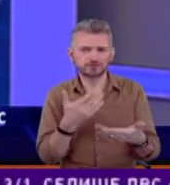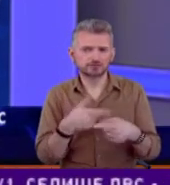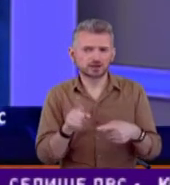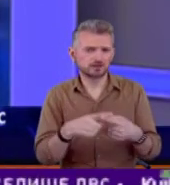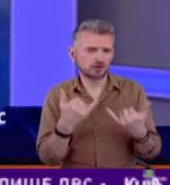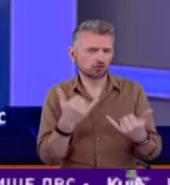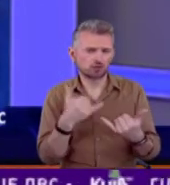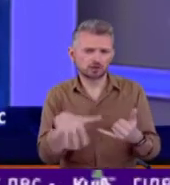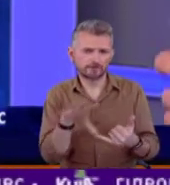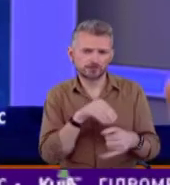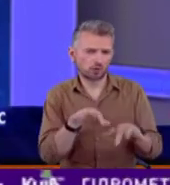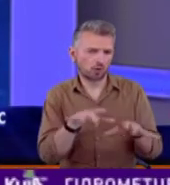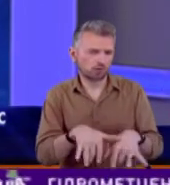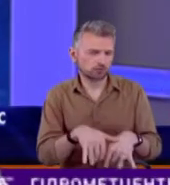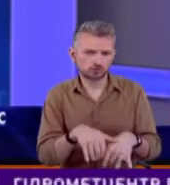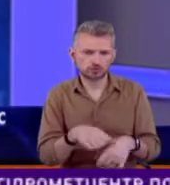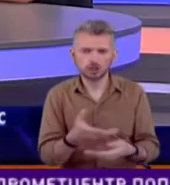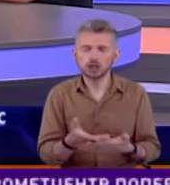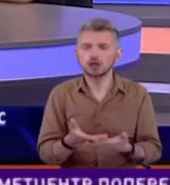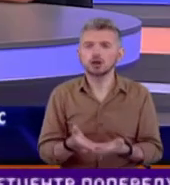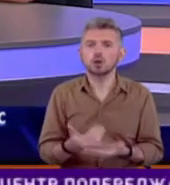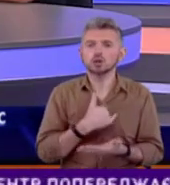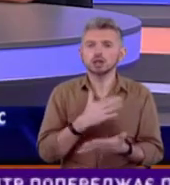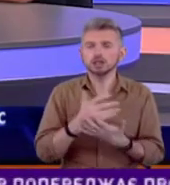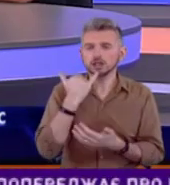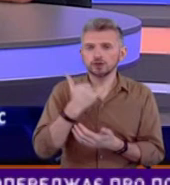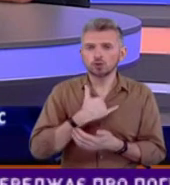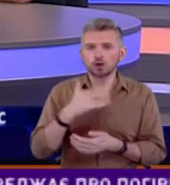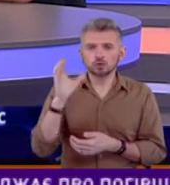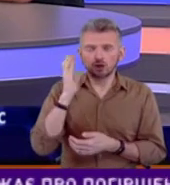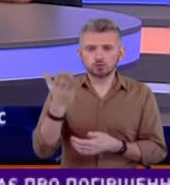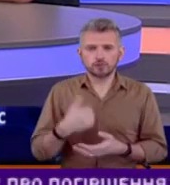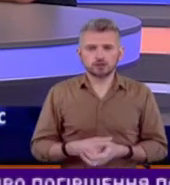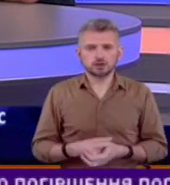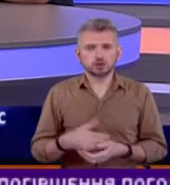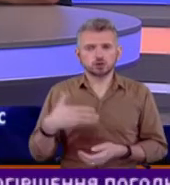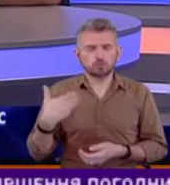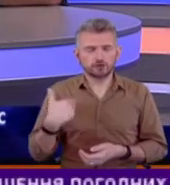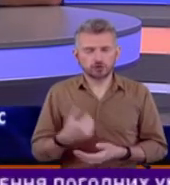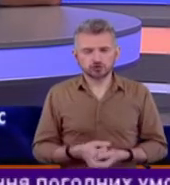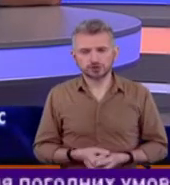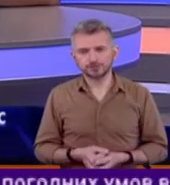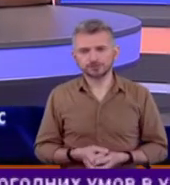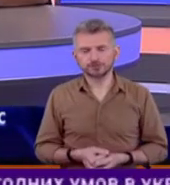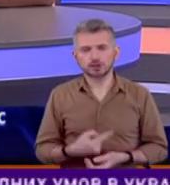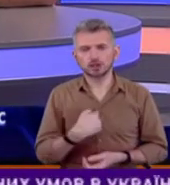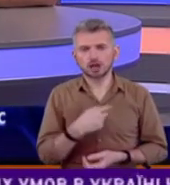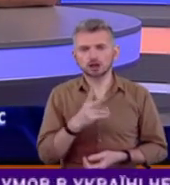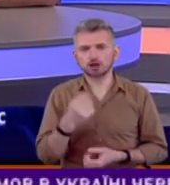сьогодні комп'ютеризовано. Тобто, там в нас є телефонний дзвінок. Алло, добрий вечір. Добрий вечір. Слухаємо я